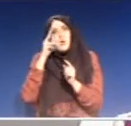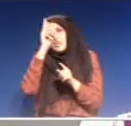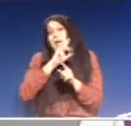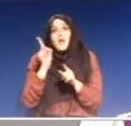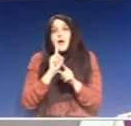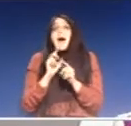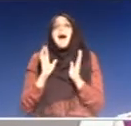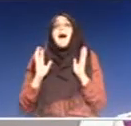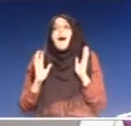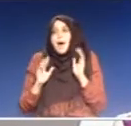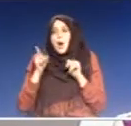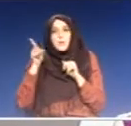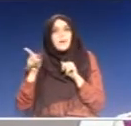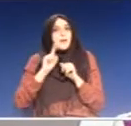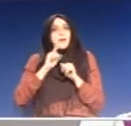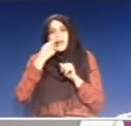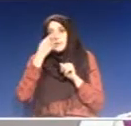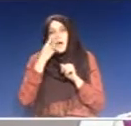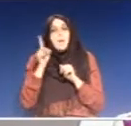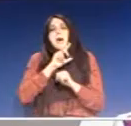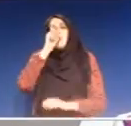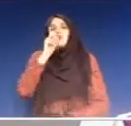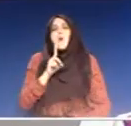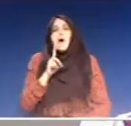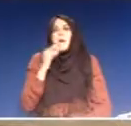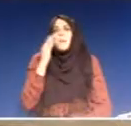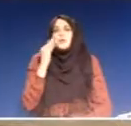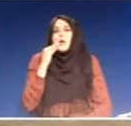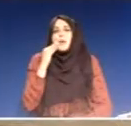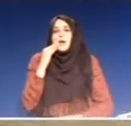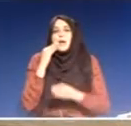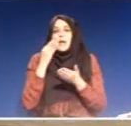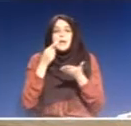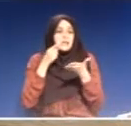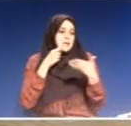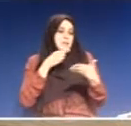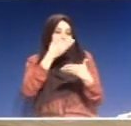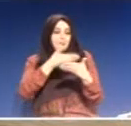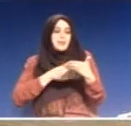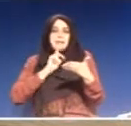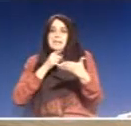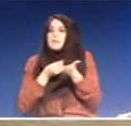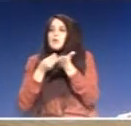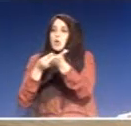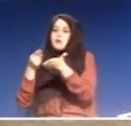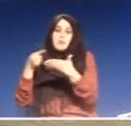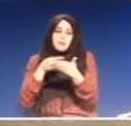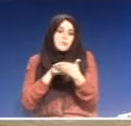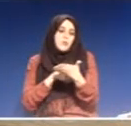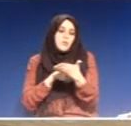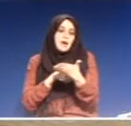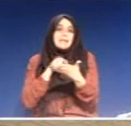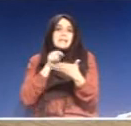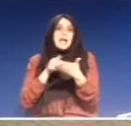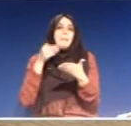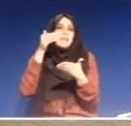الخبير لا يجوز له أن يبتعد عن مضمون المهمة. نعم.